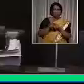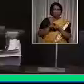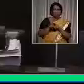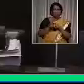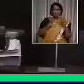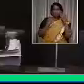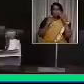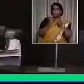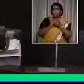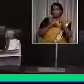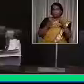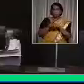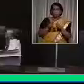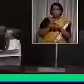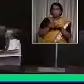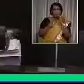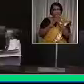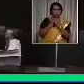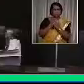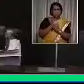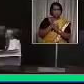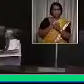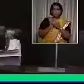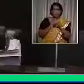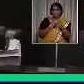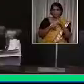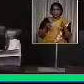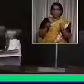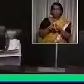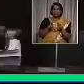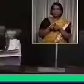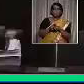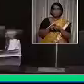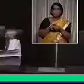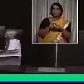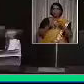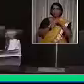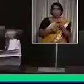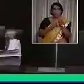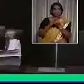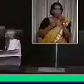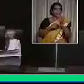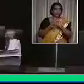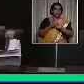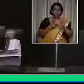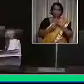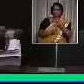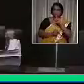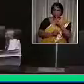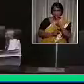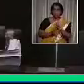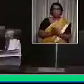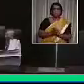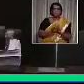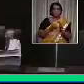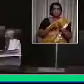அவர்களை பழி வாங்கி இன்னும் ஒரு கலவரத்தை உண்டாக்க வேண்டாம் என்று நாங்கள் வேண்டுகோள் விடுக்கின்றோம். அதே போல ஜனாதிபதி அவர்கள் ப்ரொமிஸ் பண்ணியிருக்கிறார் ஒரு நாடு ஒரு